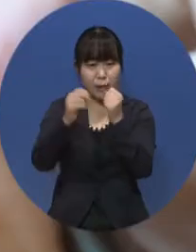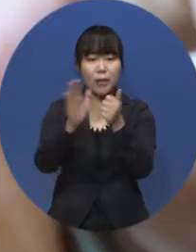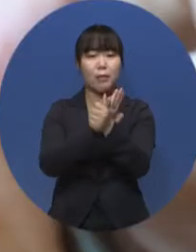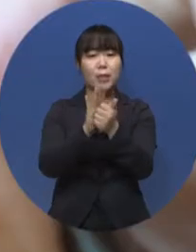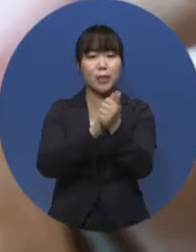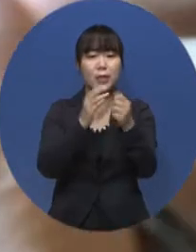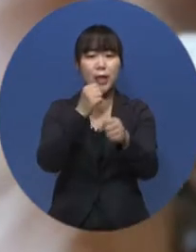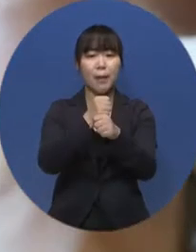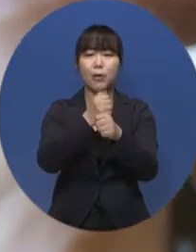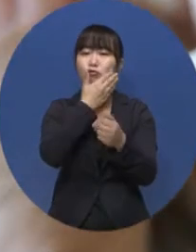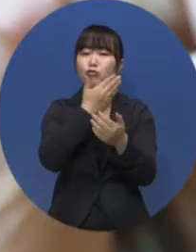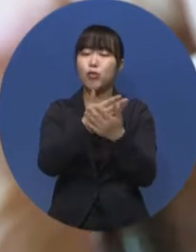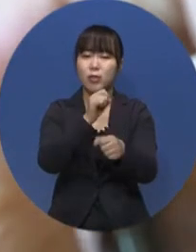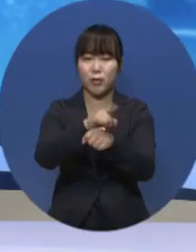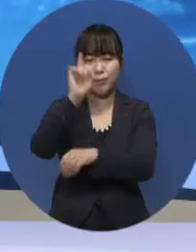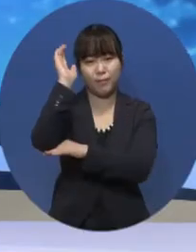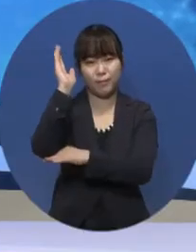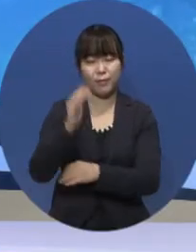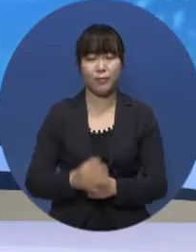중요성을 당부했습니다.